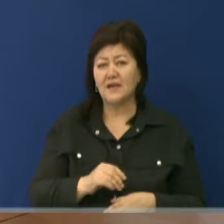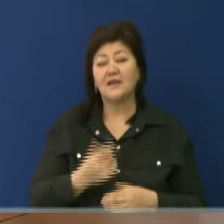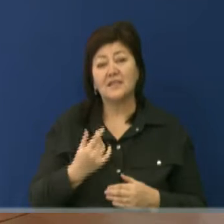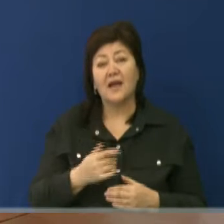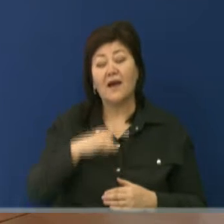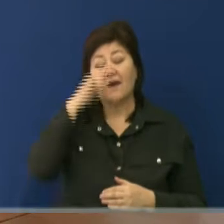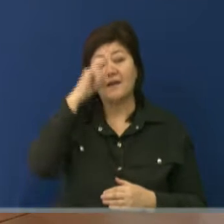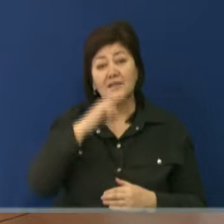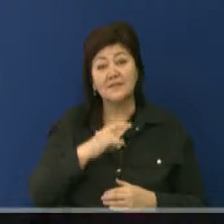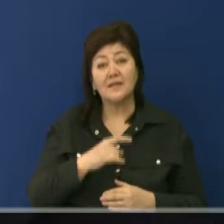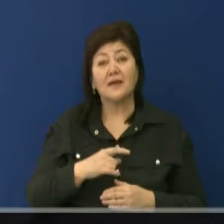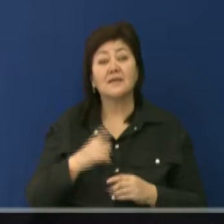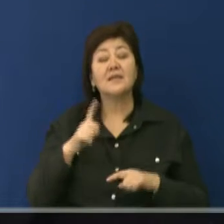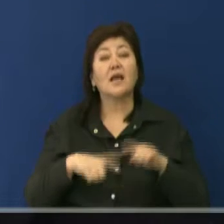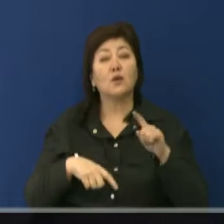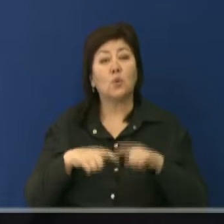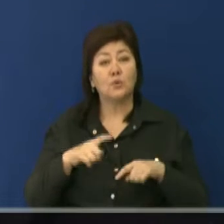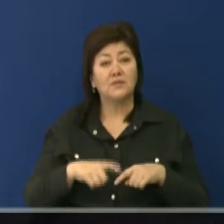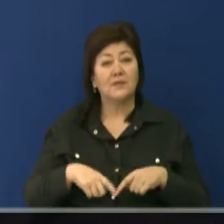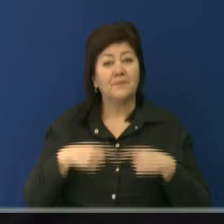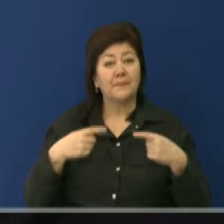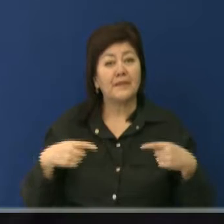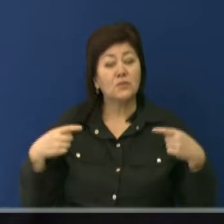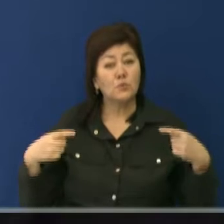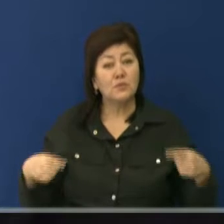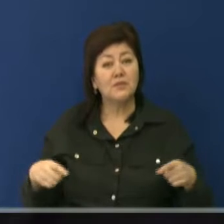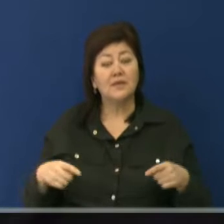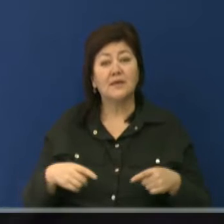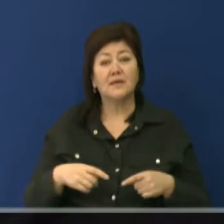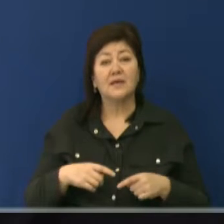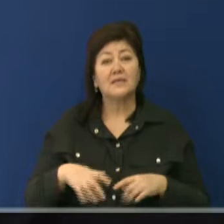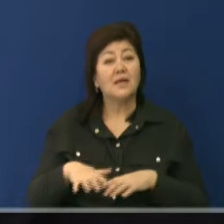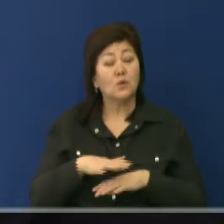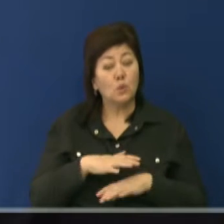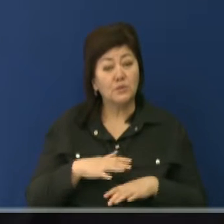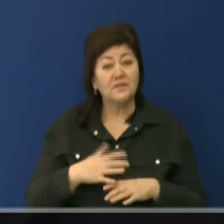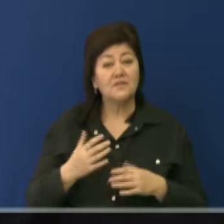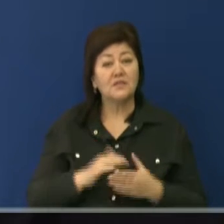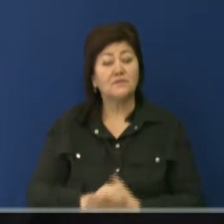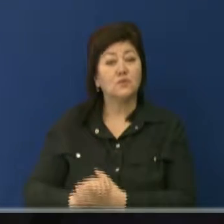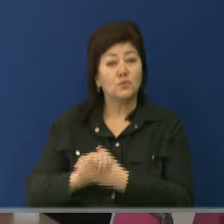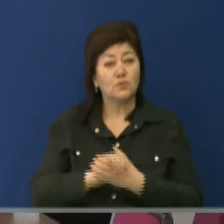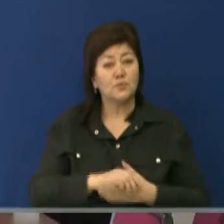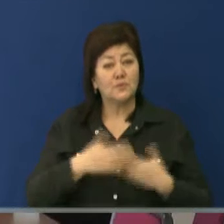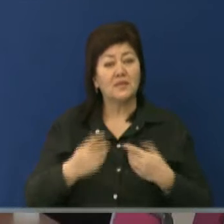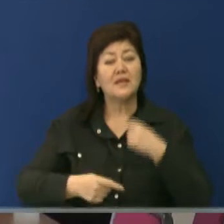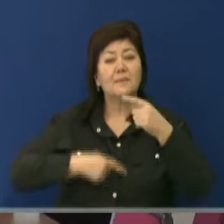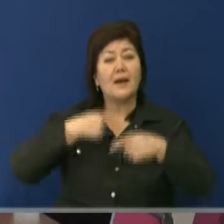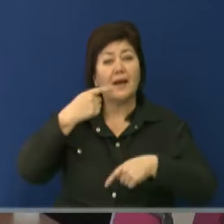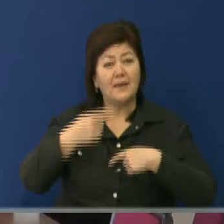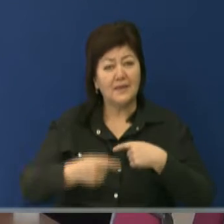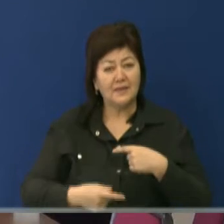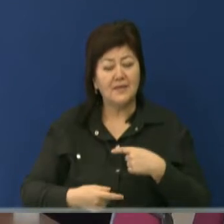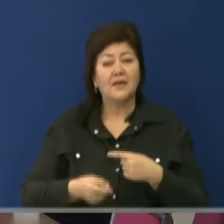Өйткені тәуелсіз Қазақстанда өзге ұлт пен ұлыс өкілдерінің дәстүрлері мен әдет-ғұрыптарының сақталуына, ұрпақтарына өз